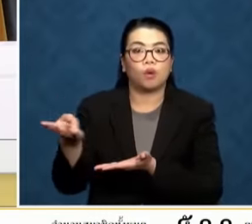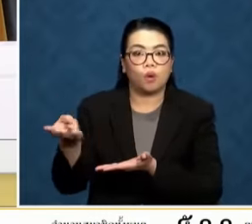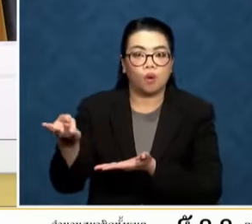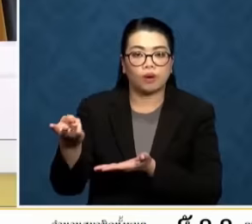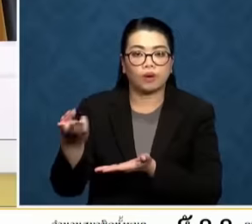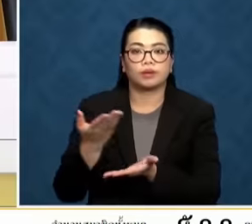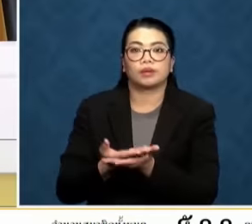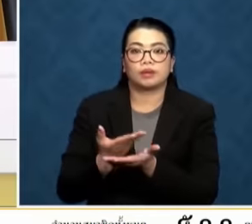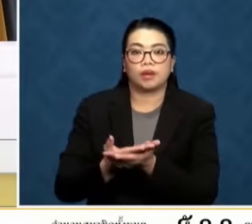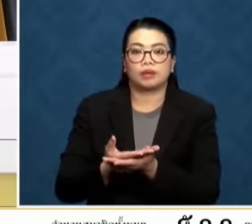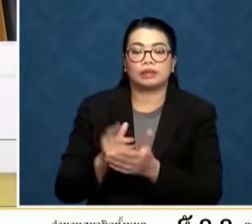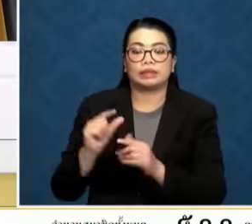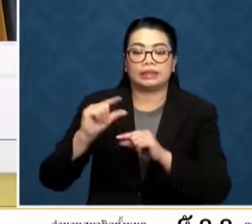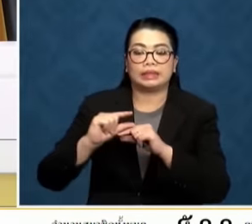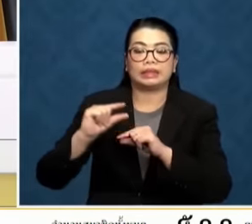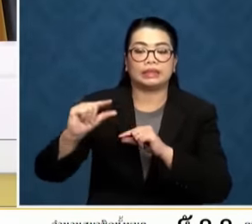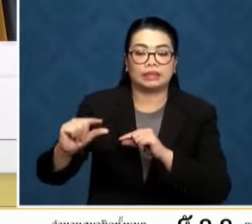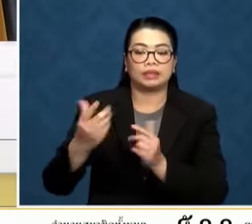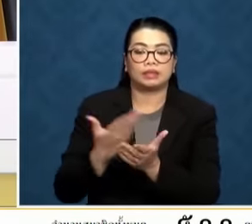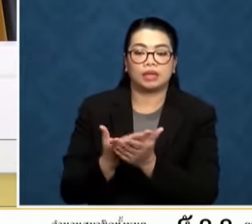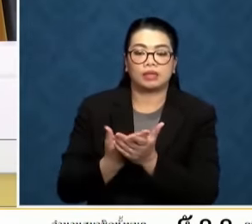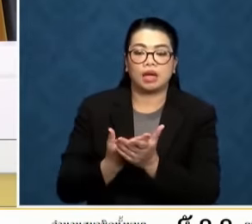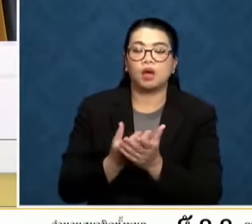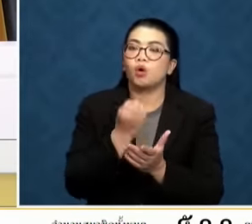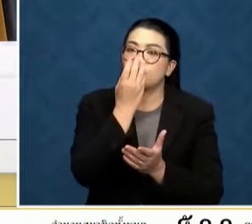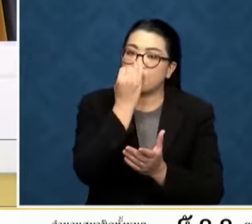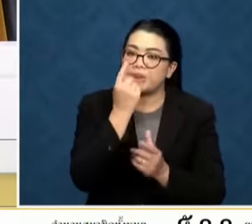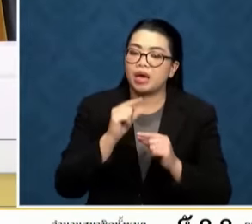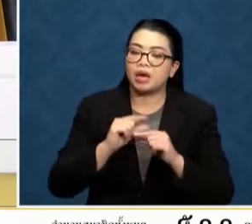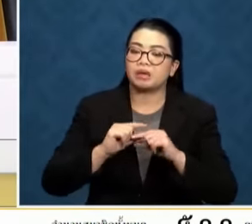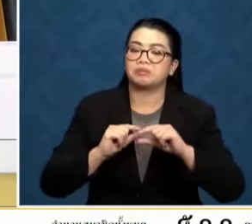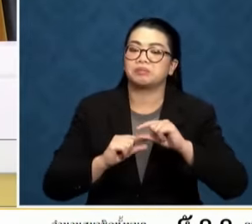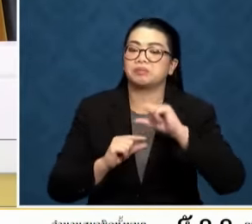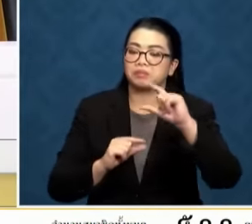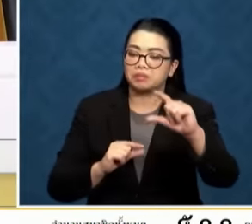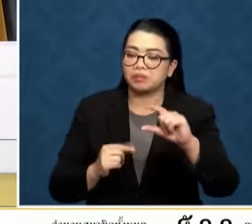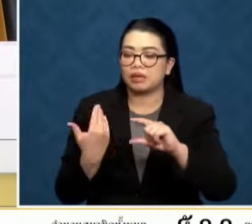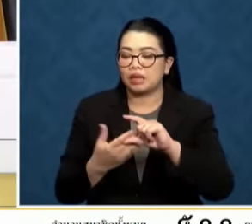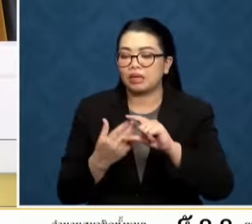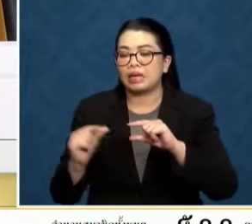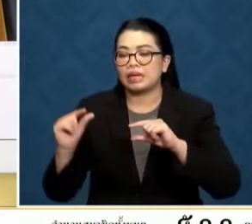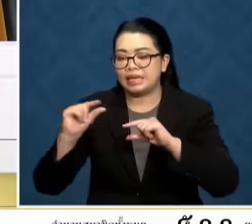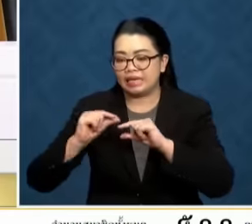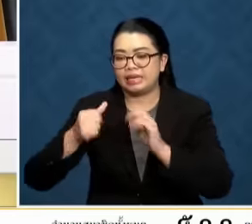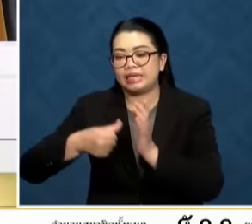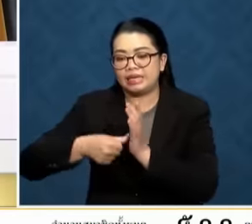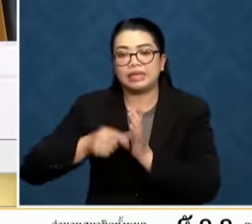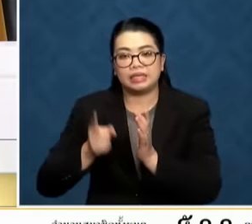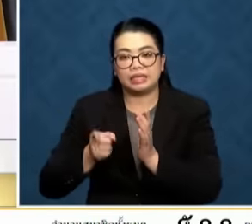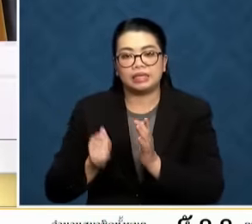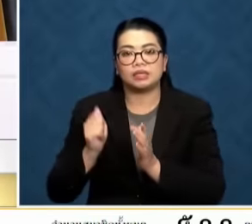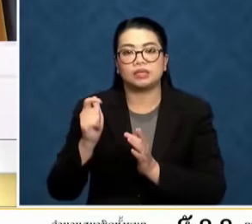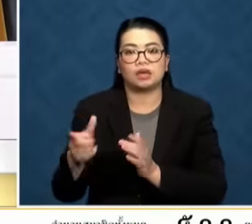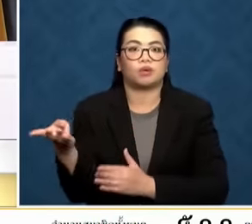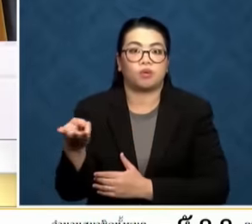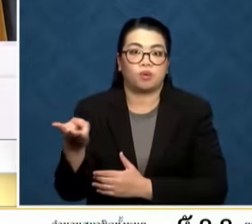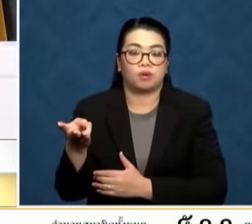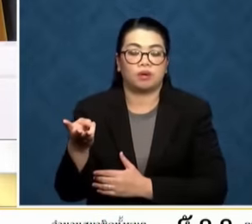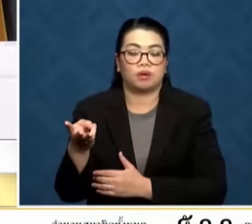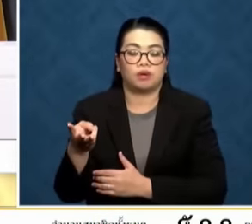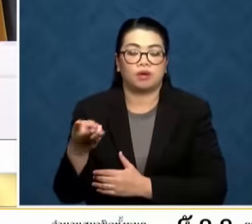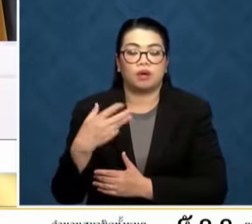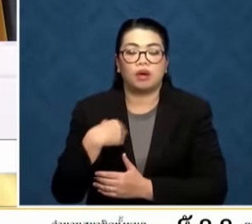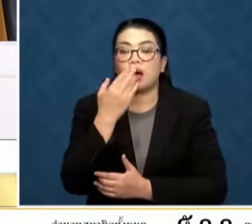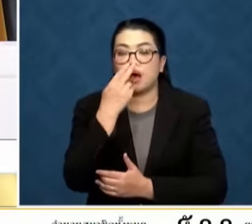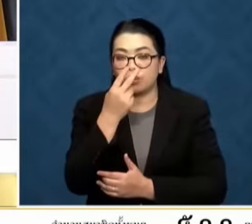น้อยรัฐบาลมีแต่การสร้างหนี้ไม่เกิดการชำระเงินต้นไม่เกิดการชำระต่างๆผมชวน